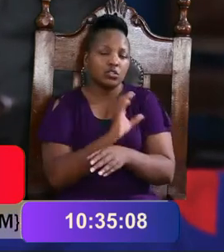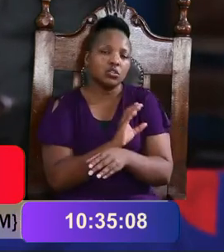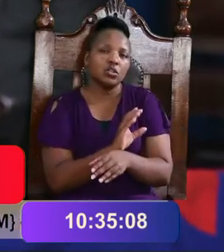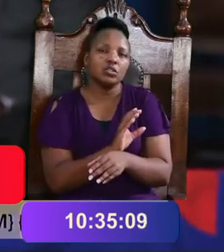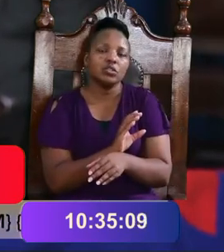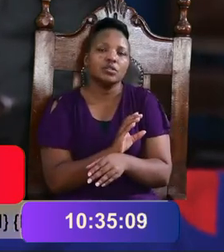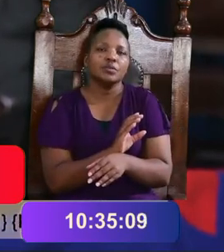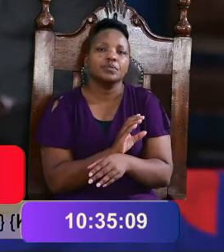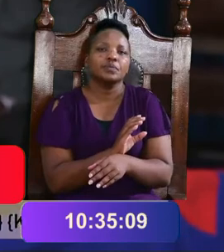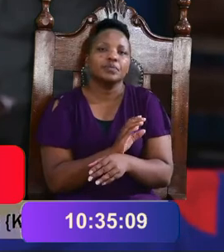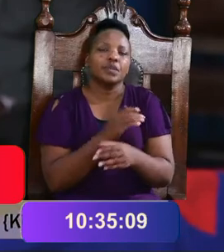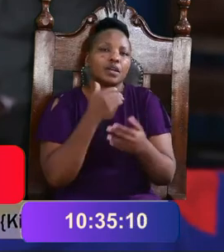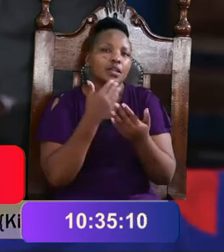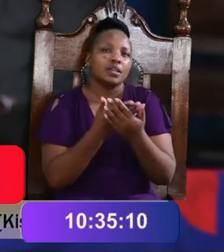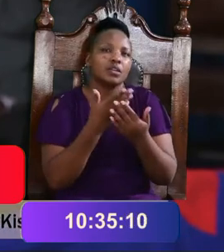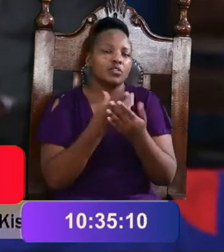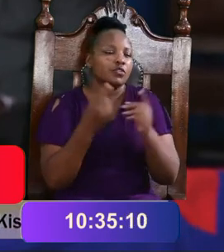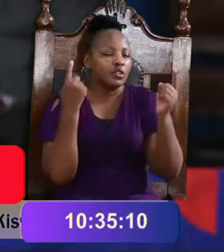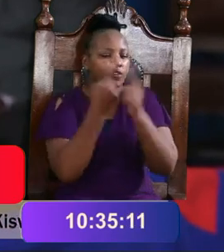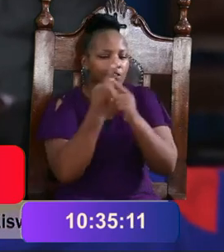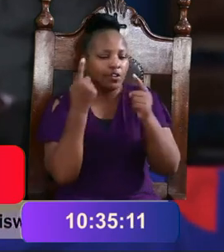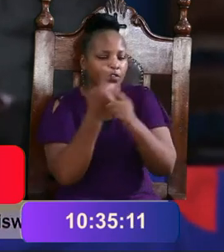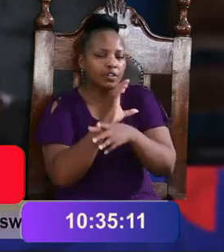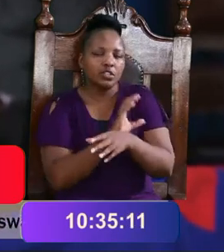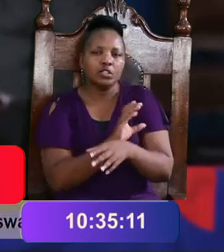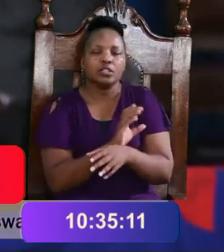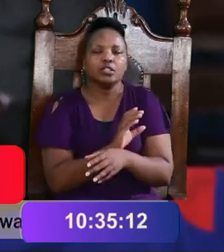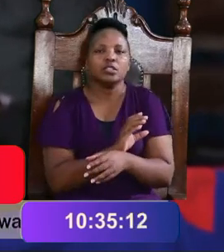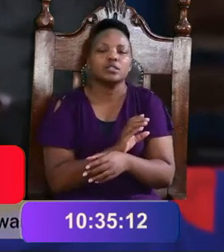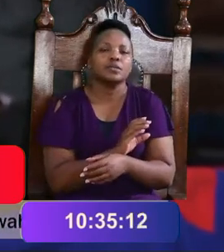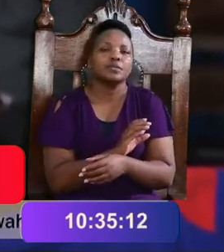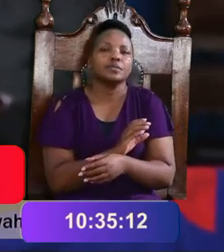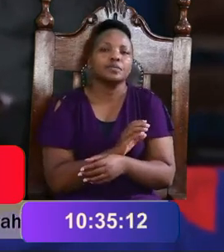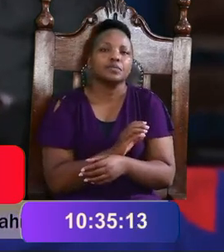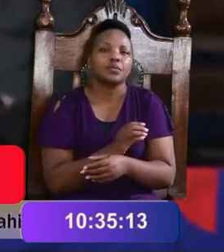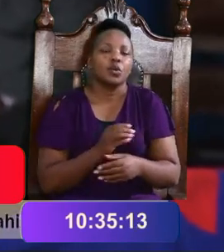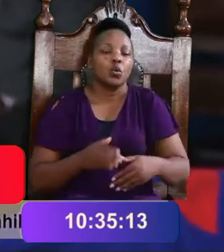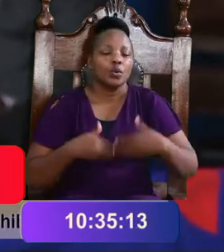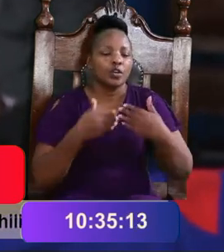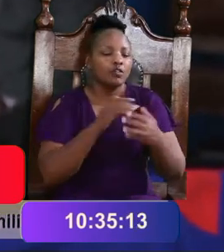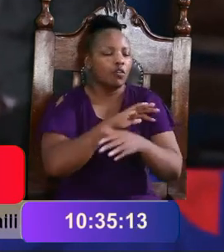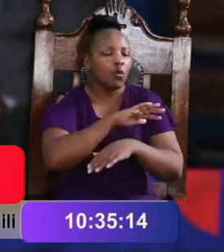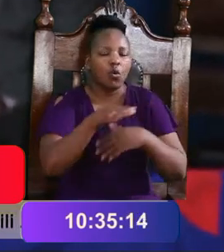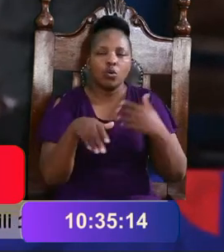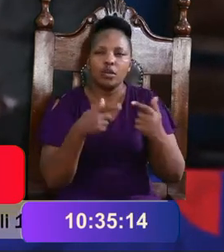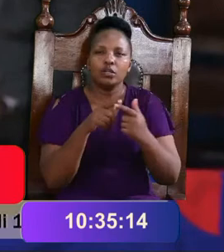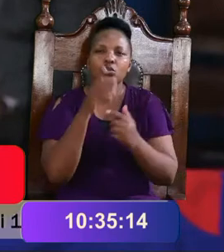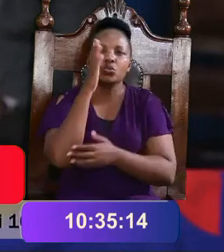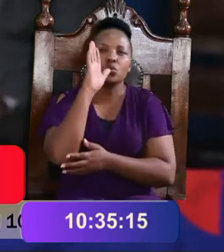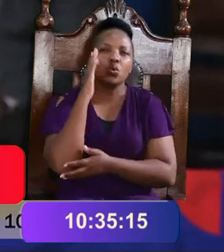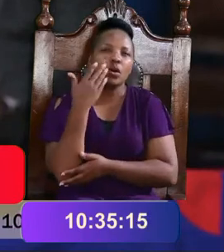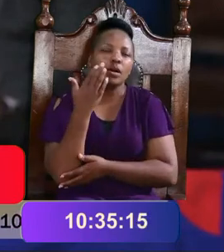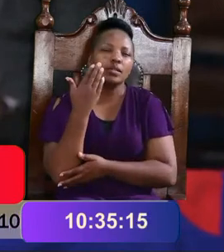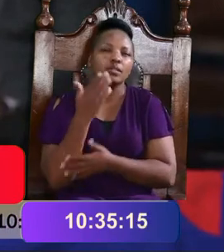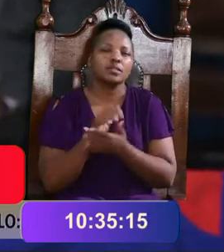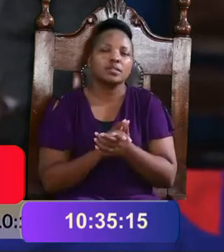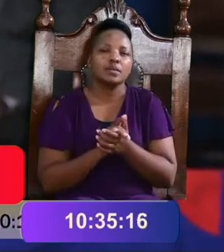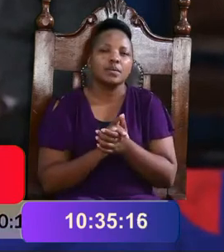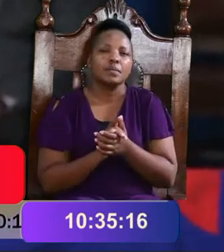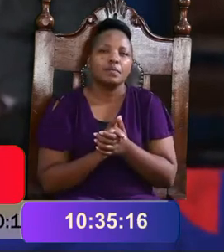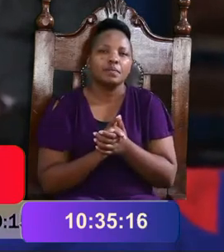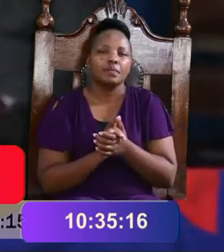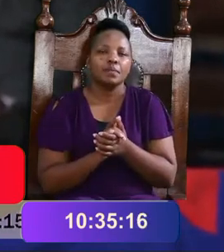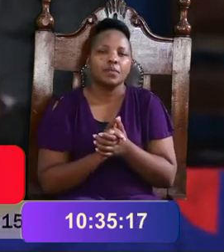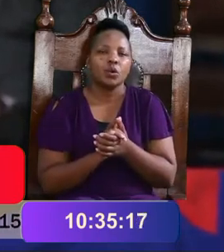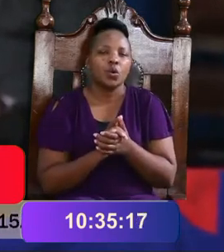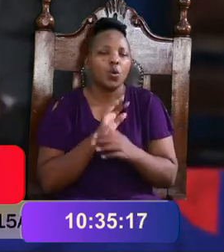mfalme. Asanti mfalme kwa makanisa zote, e mfalme wa ajabu. Tualeta makanisa zote kwako, mikononi mwako, e mfalme wa ajabu.